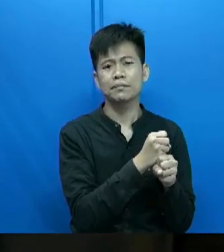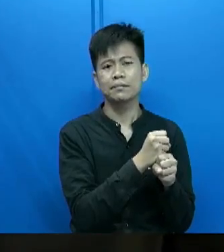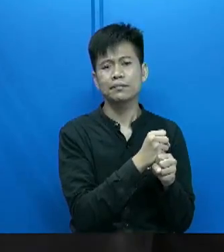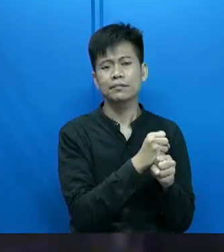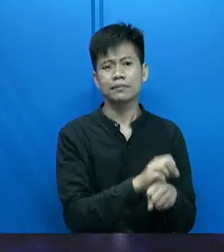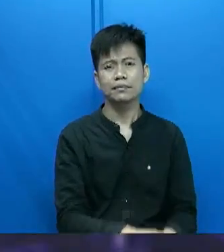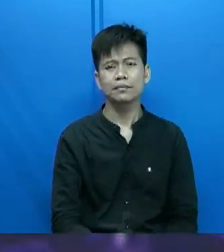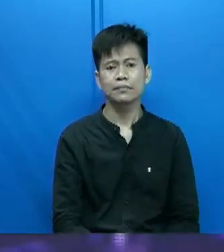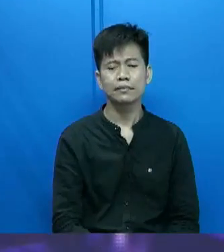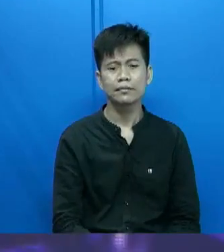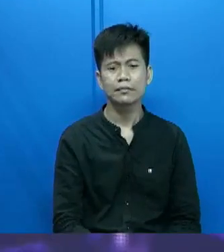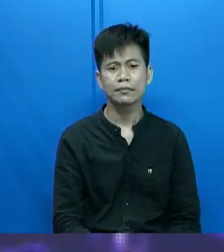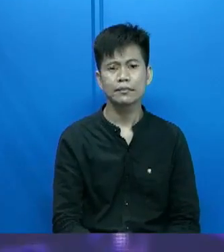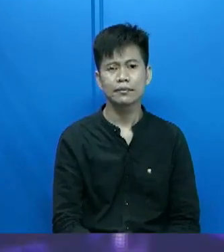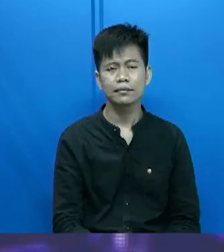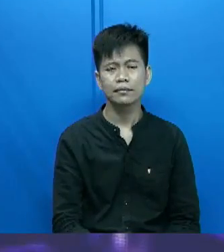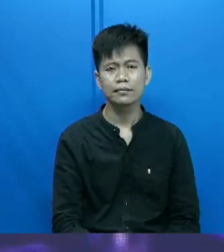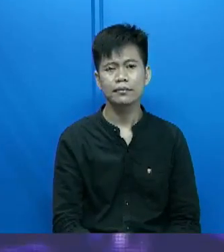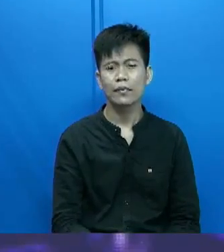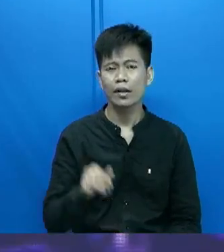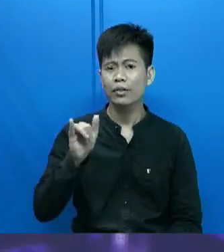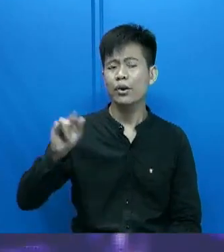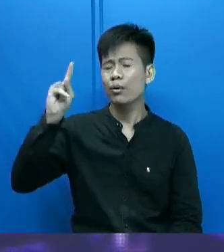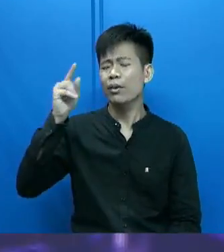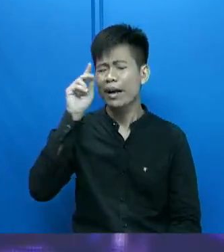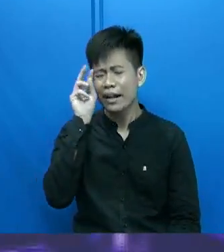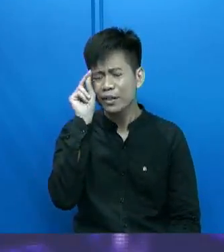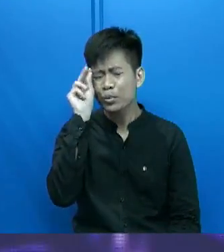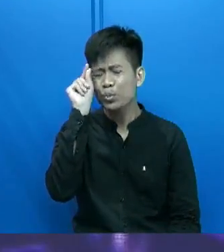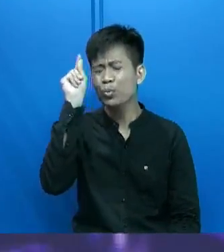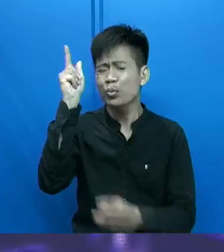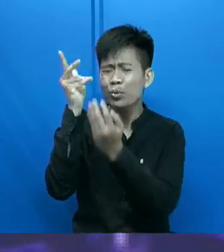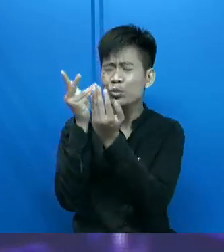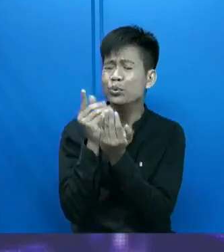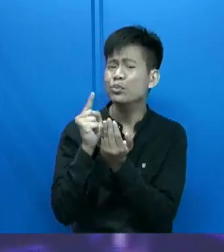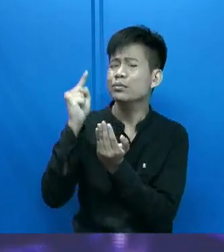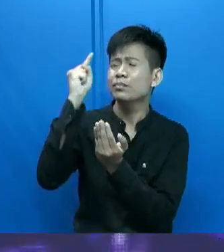Allahumma ishtaqna bi Rasulillah, ya Allah kami rindu dengan Rasulullah.